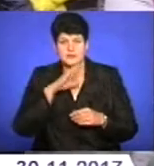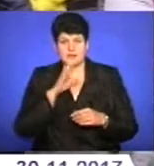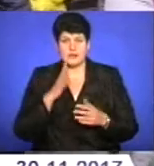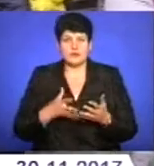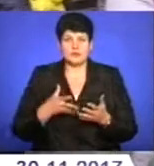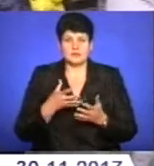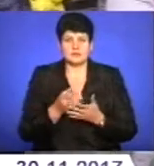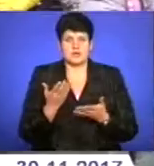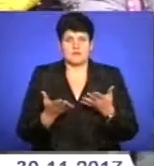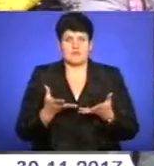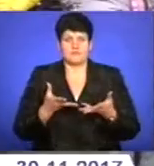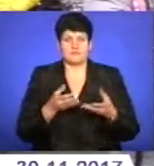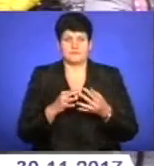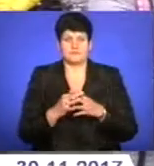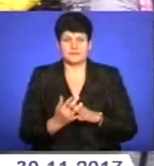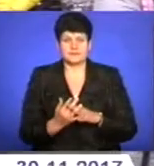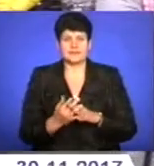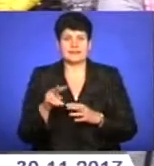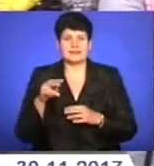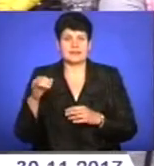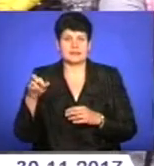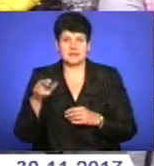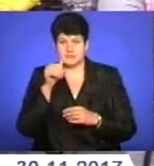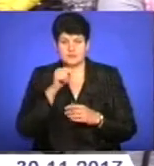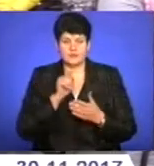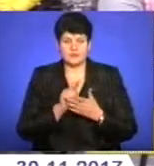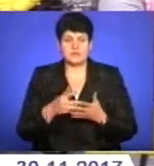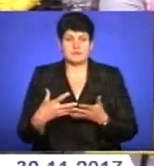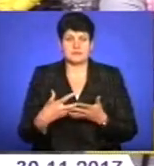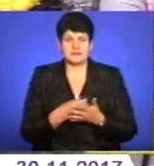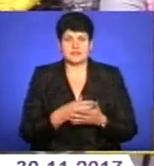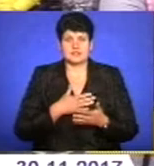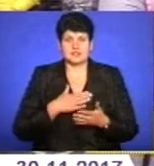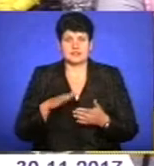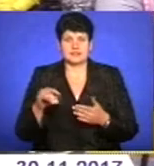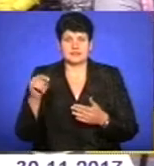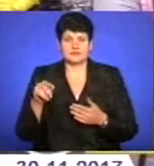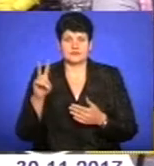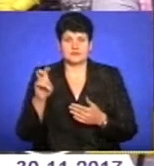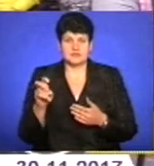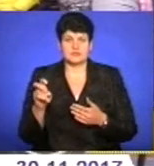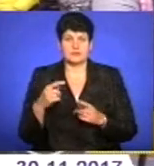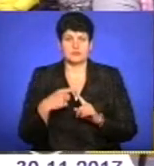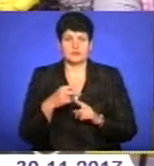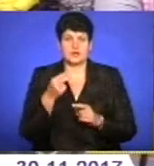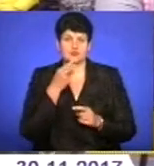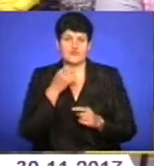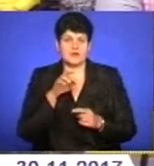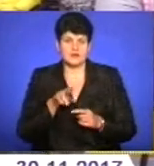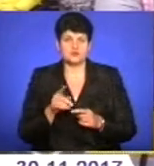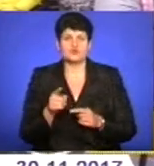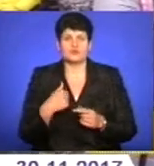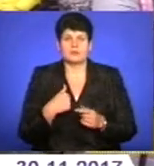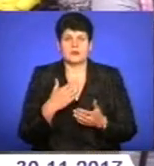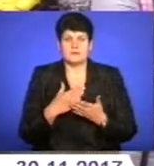оплачували або впливали на село? Ми вже від липня місяця повинні платити за наших дітей 1200 і ще плюс харчування. Чому ми маємо